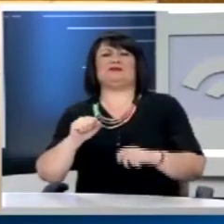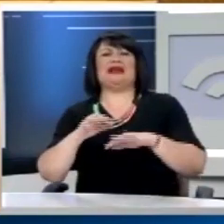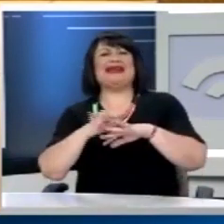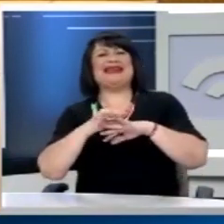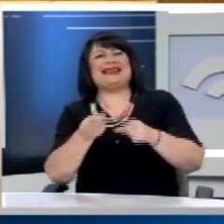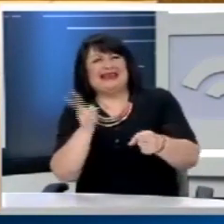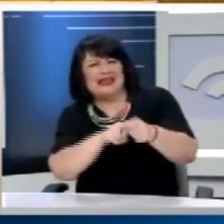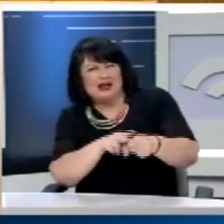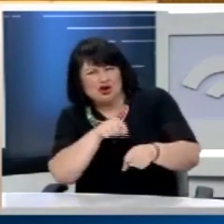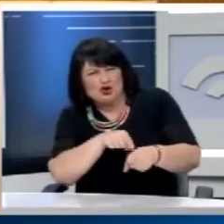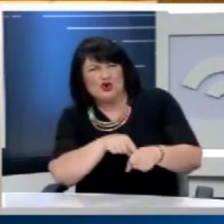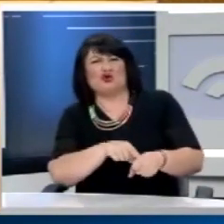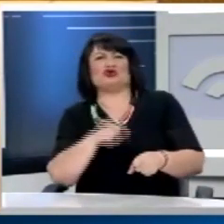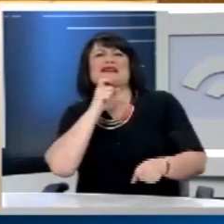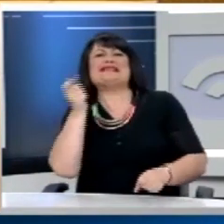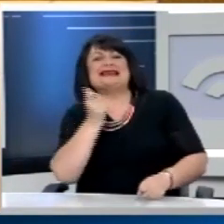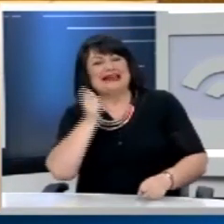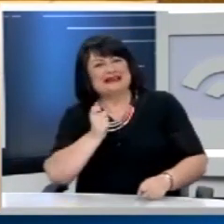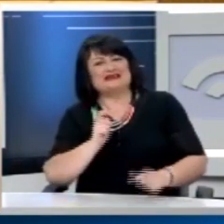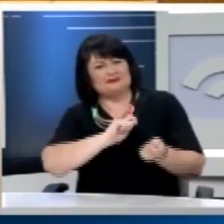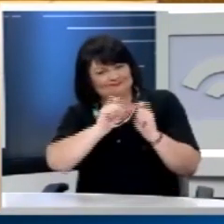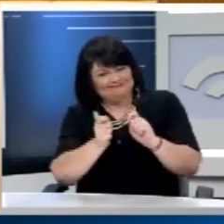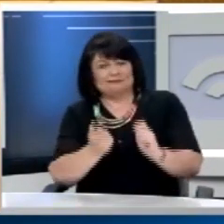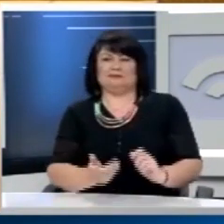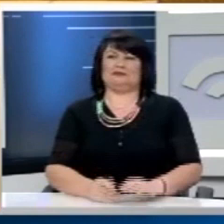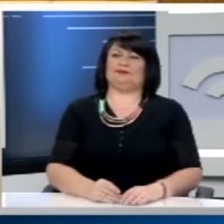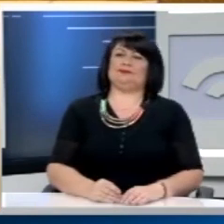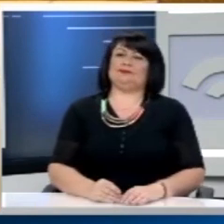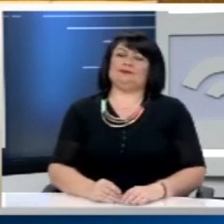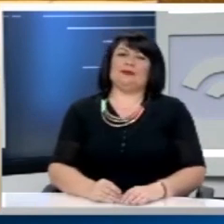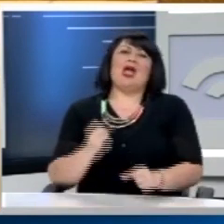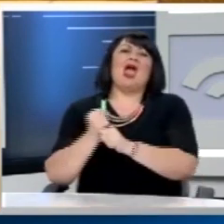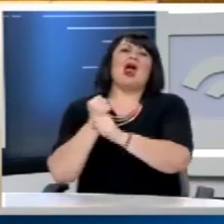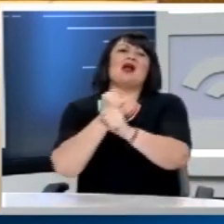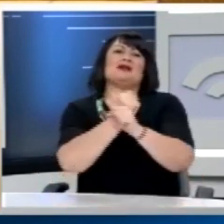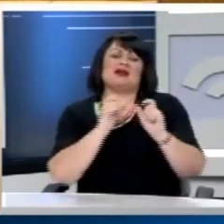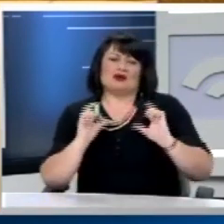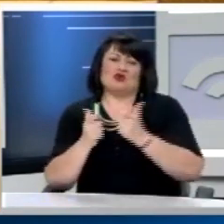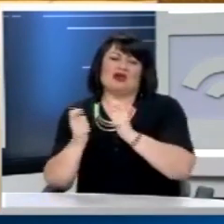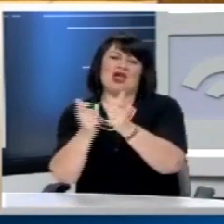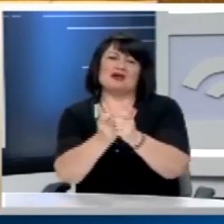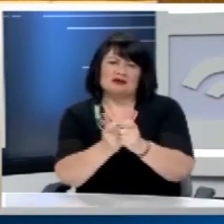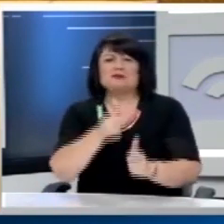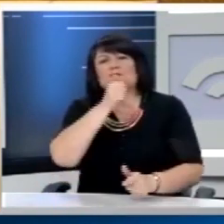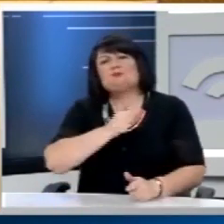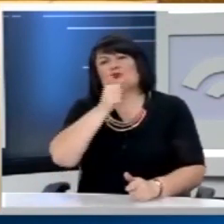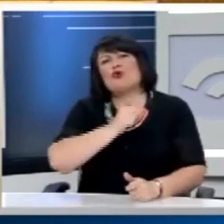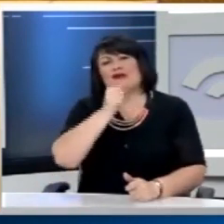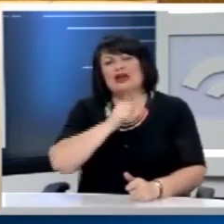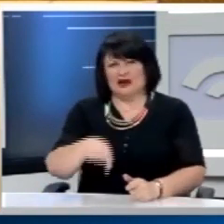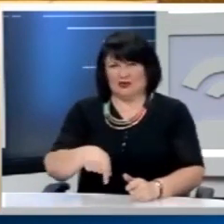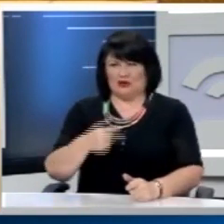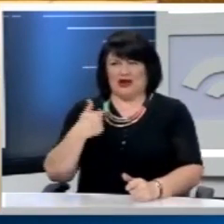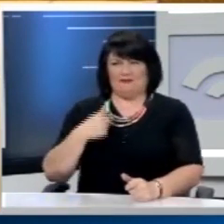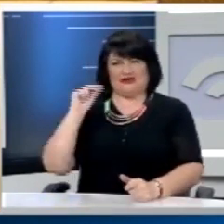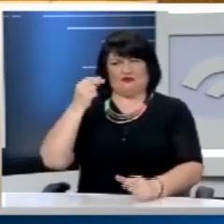επίσης και άλλα. Η άγρια φορολογία έχει γονατίσει τα εργατικά λαϊκά νοικοκυριά. Γι' αυτό και μέσα στη Βουλή η